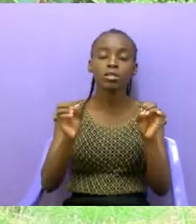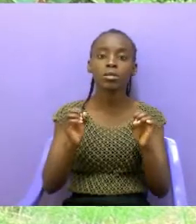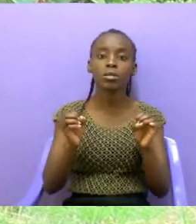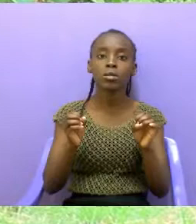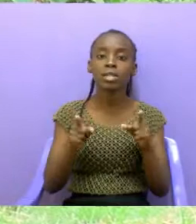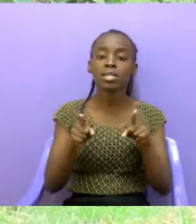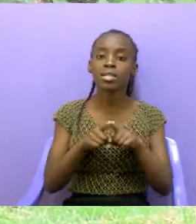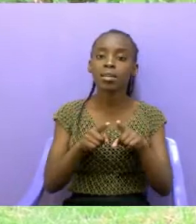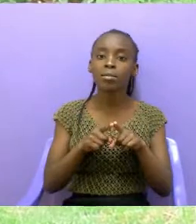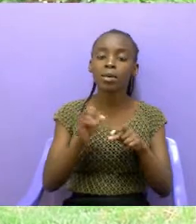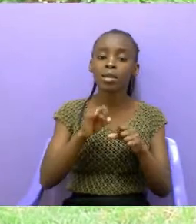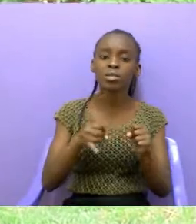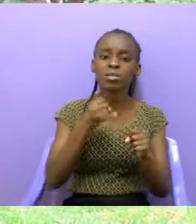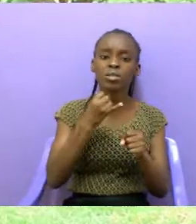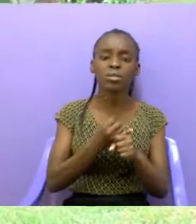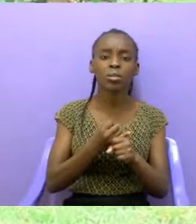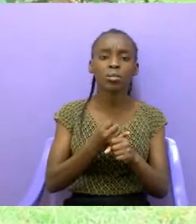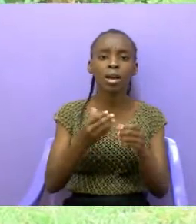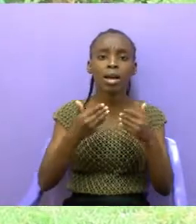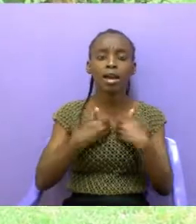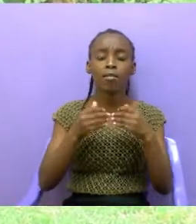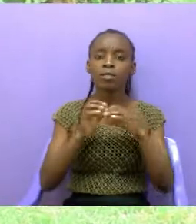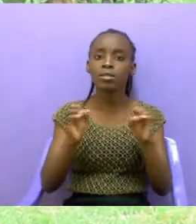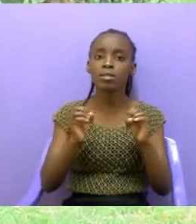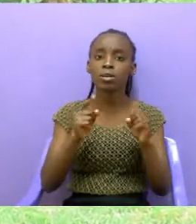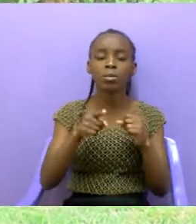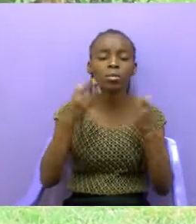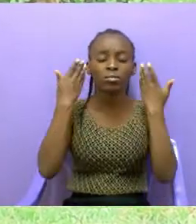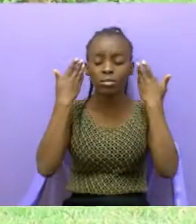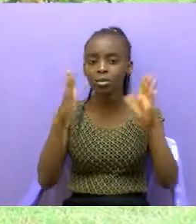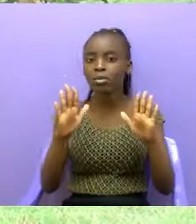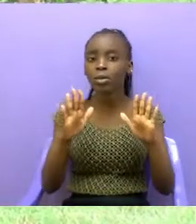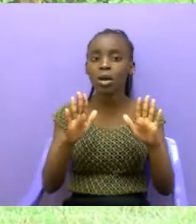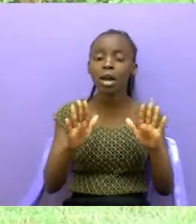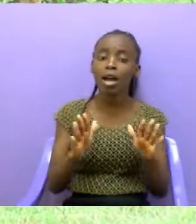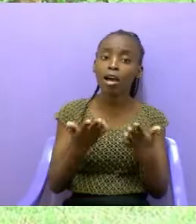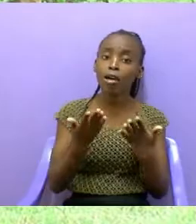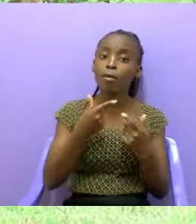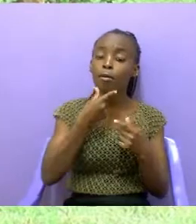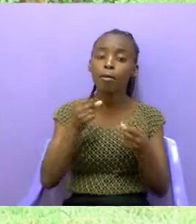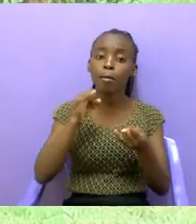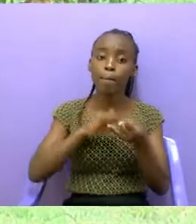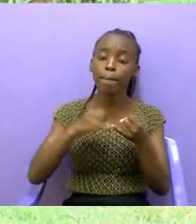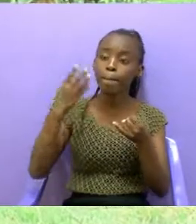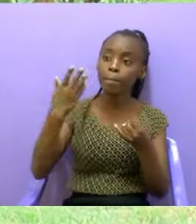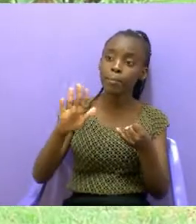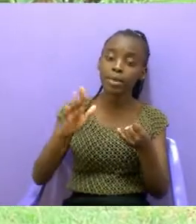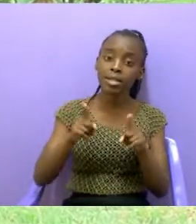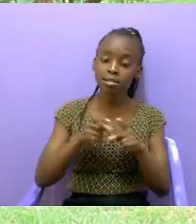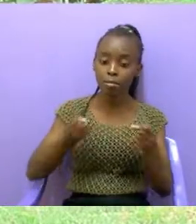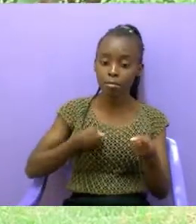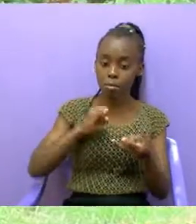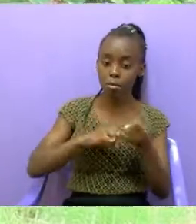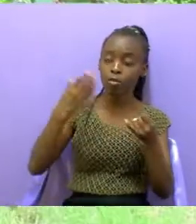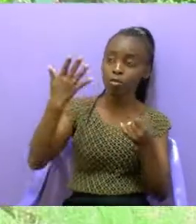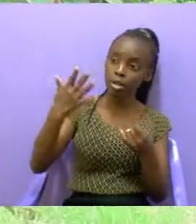kupoteza kazi ina sound. Pasta haujui vile kuachwa na mume ina sound. Pasta haujui vile kuachwa na mke ina sound. Pasta